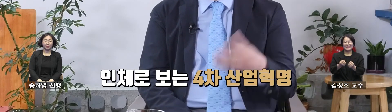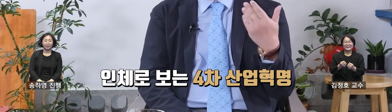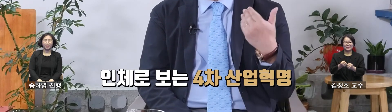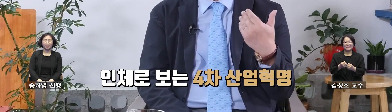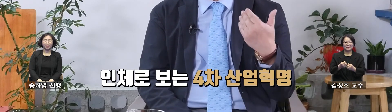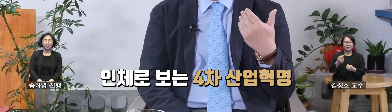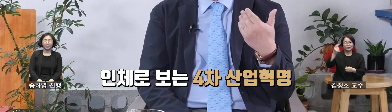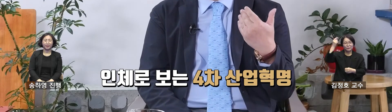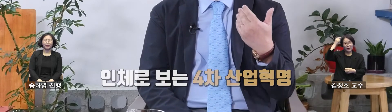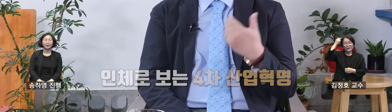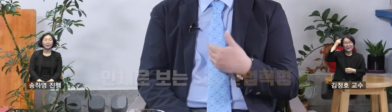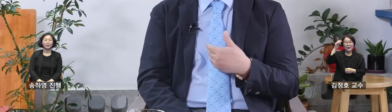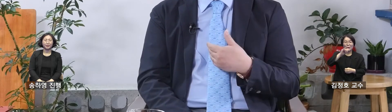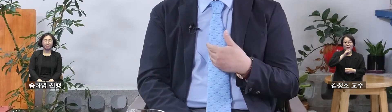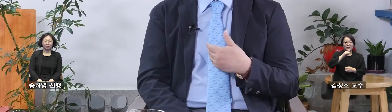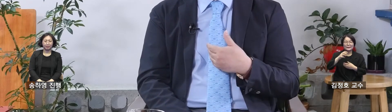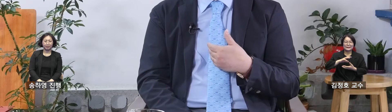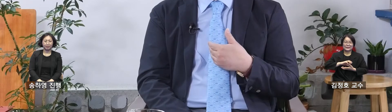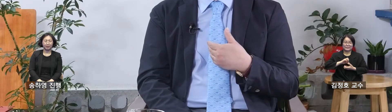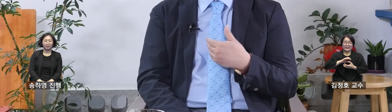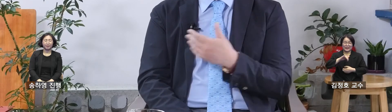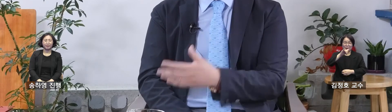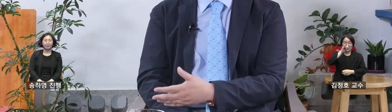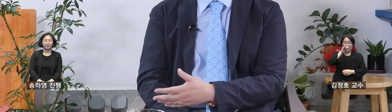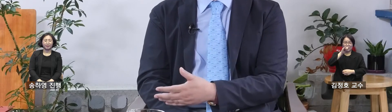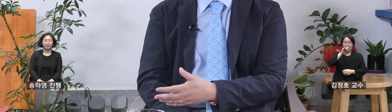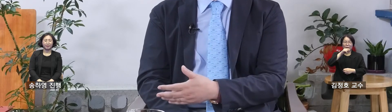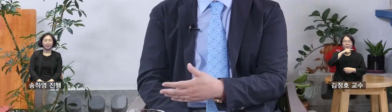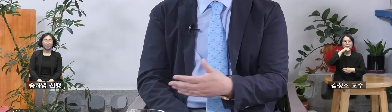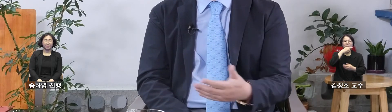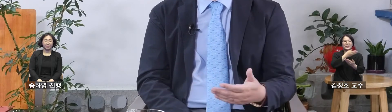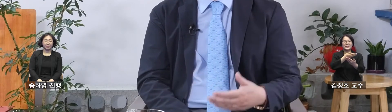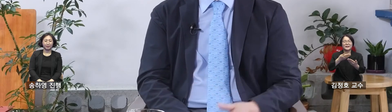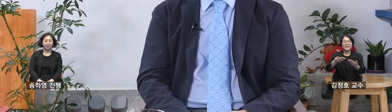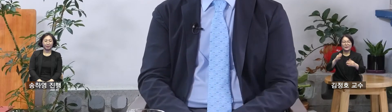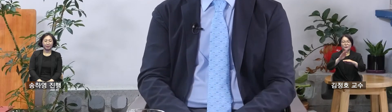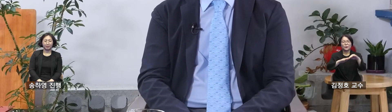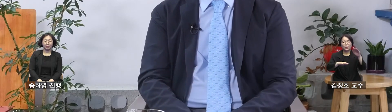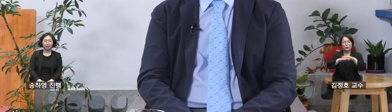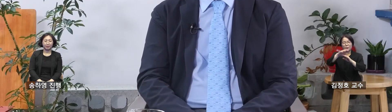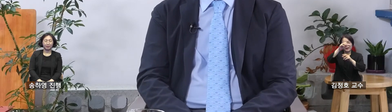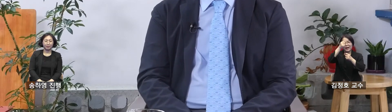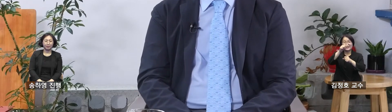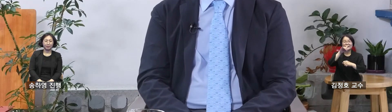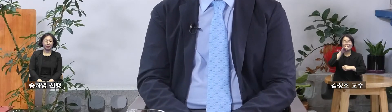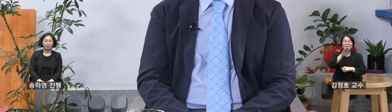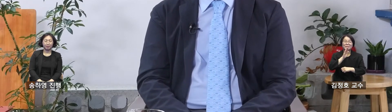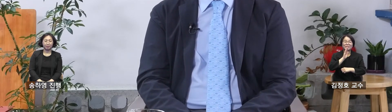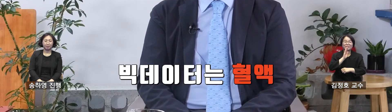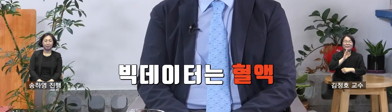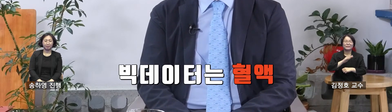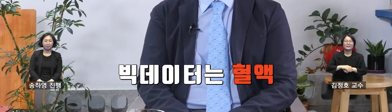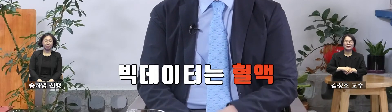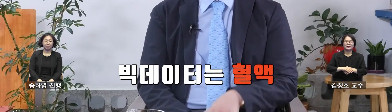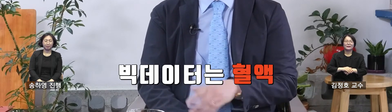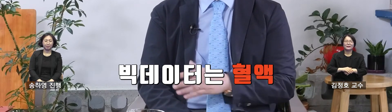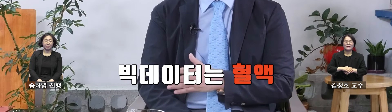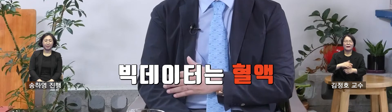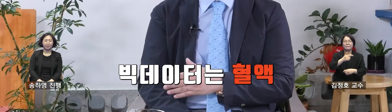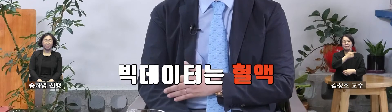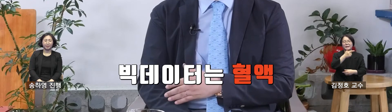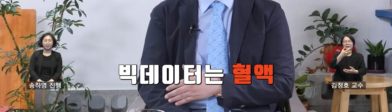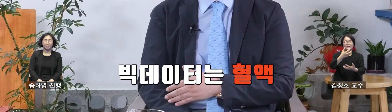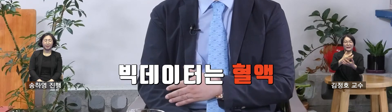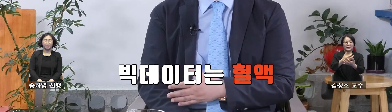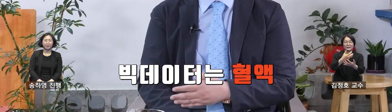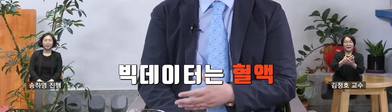우리 두뇌가 있고 심장이 있고 또 피가 있고 손발 다리가 있고 이런데 저는 이제 빅데이터를 우리